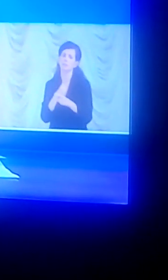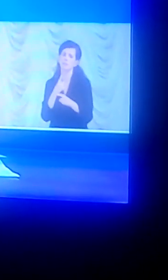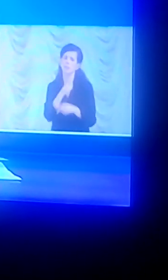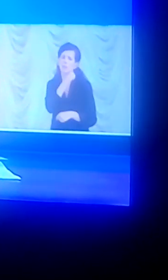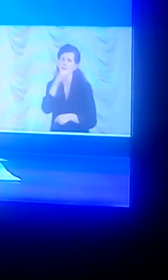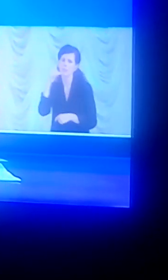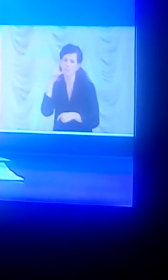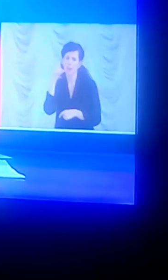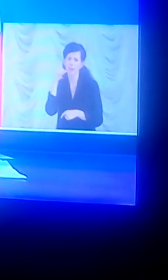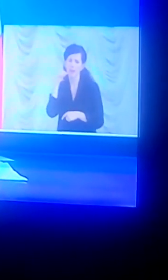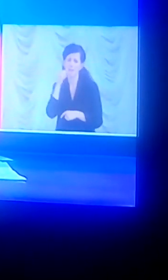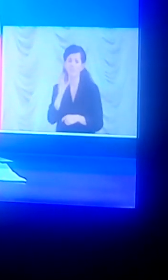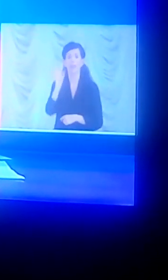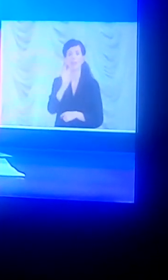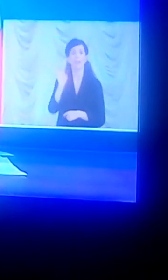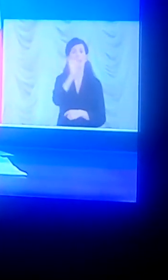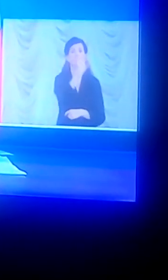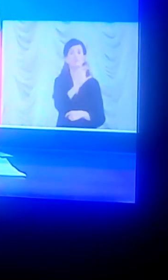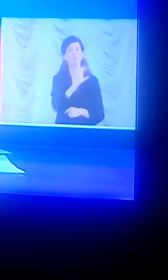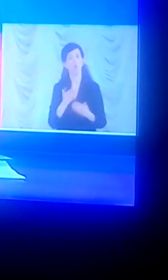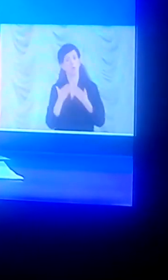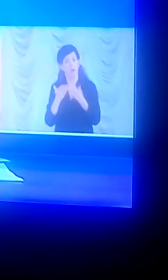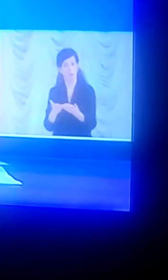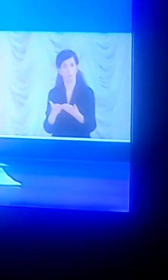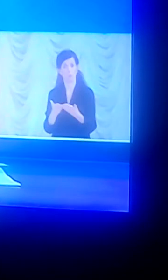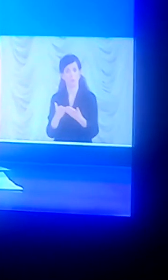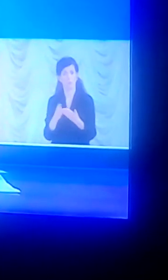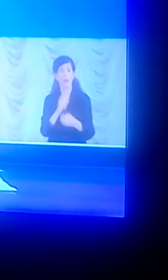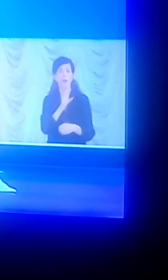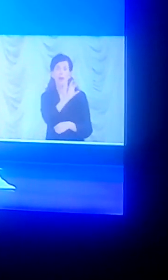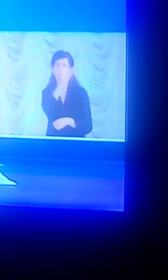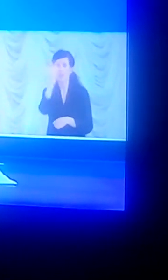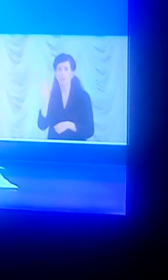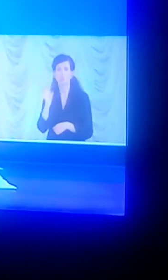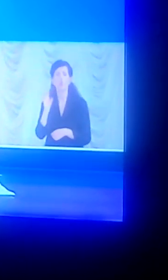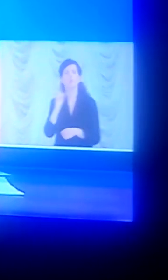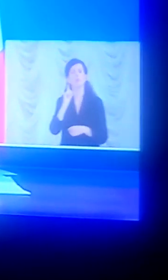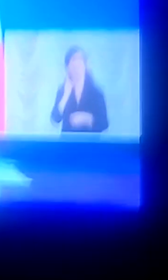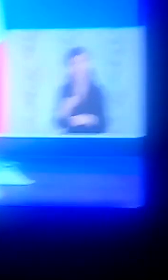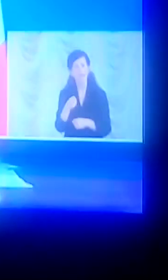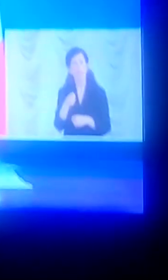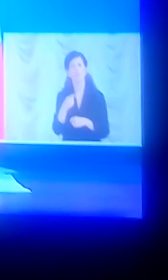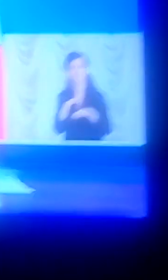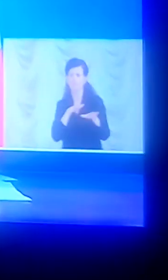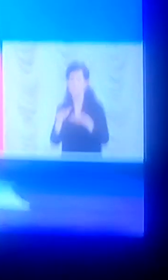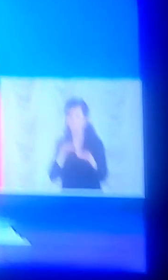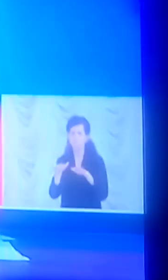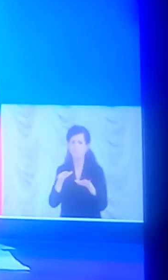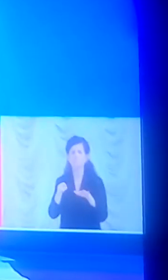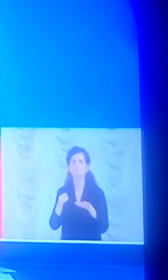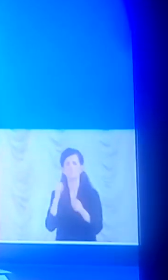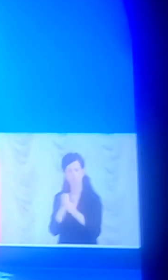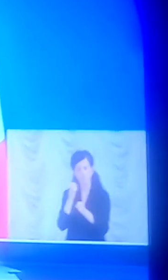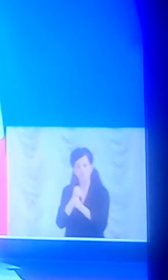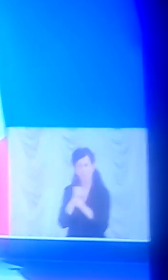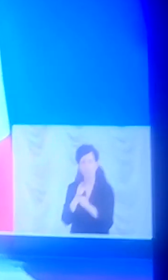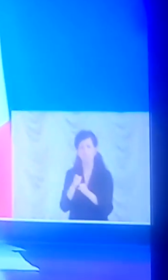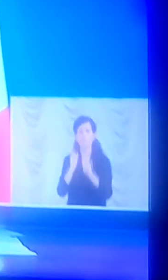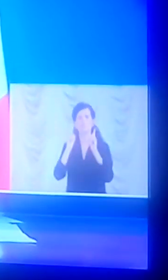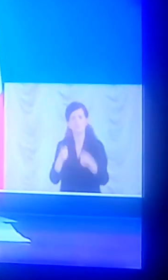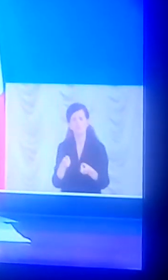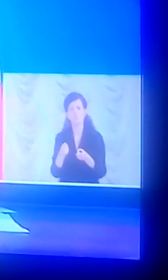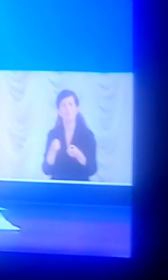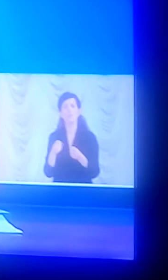assolutamente il contributo delle regioni. Alcune regioni devono ancora affrettarsi a far pervenire i flussi e quindi ad adottare